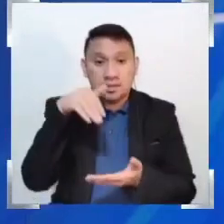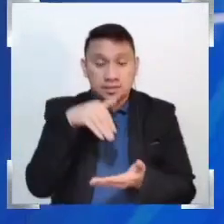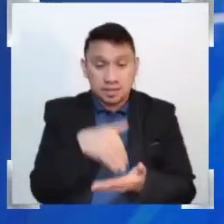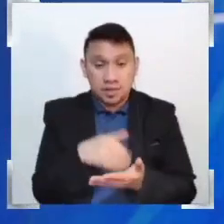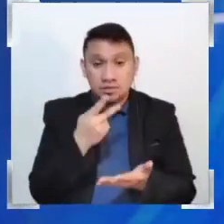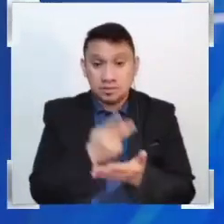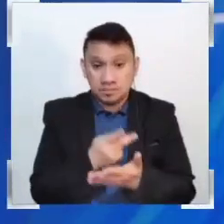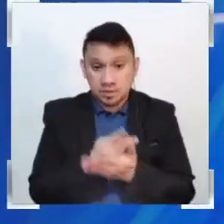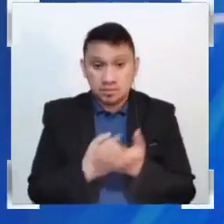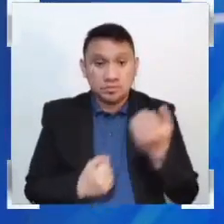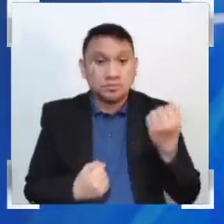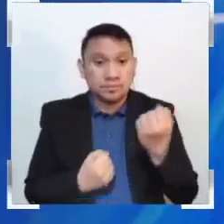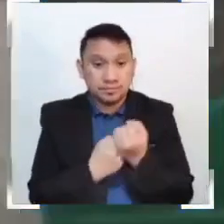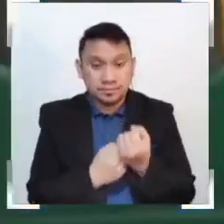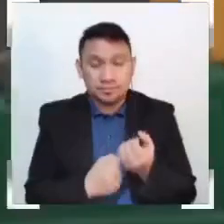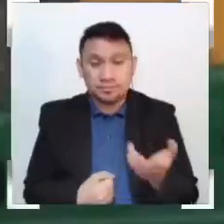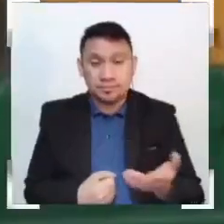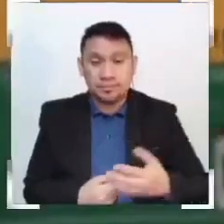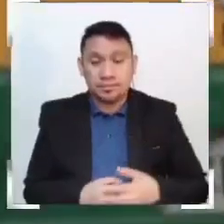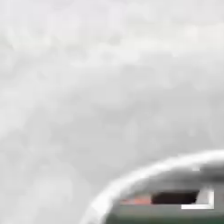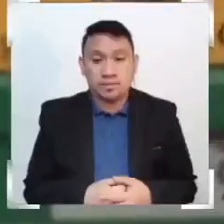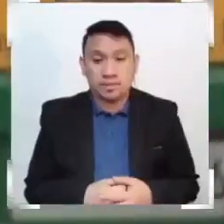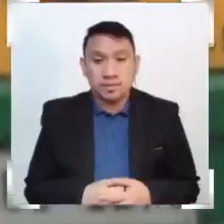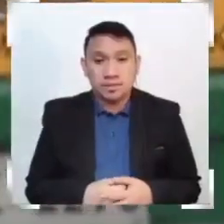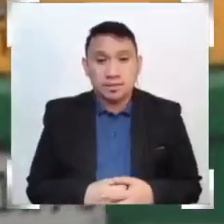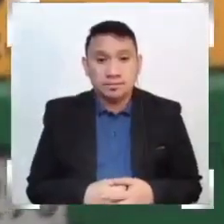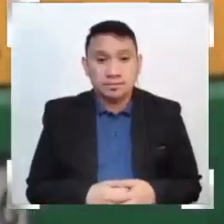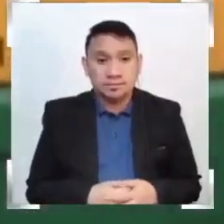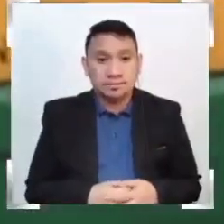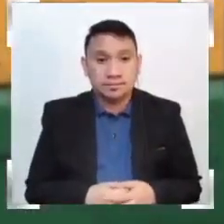Saksi si Cedric Castillo.